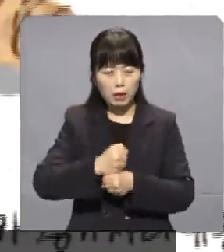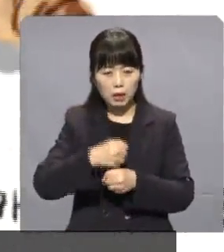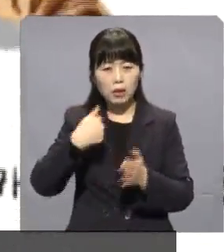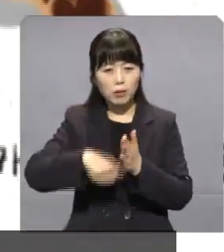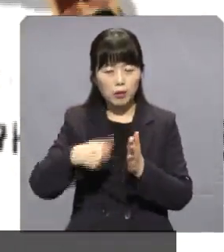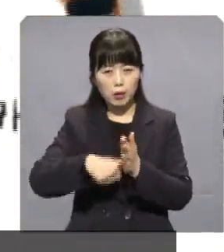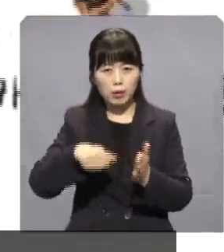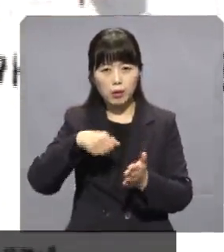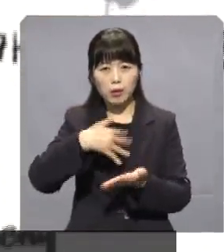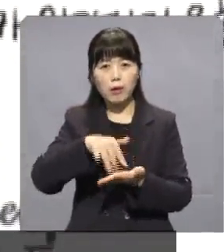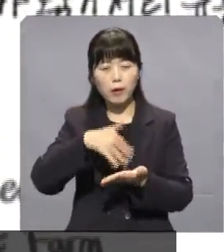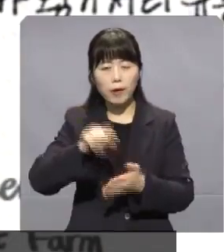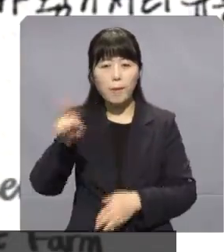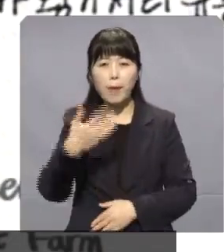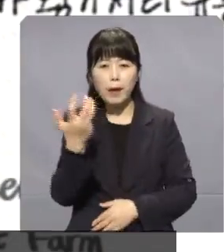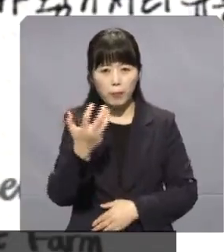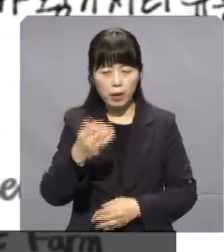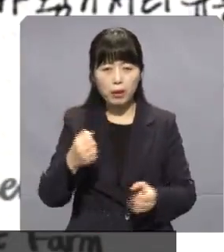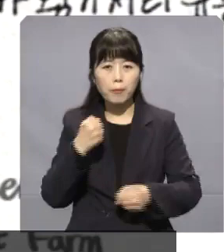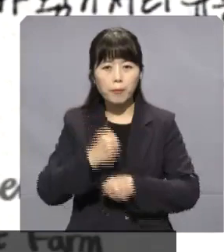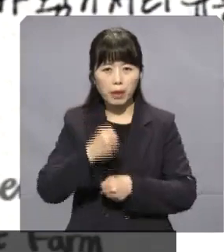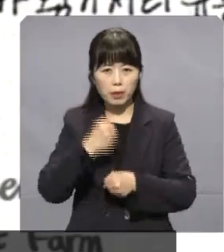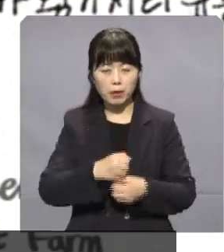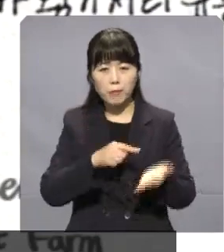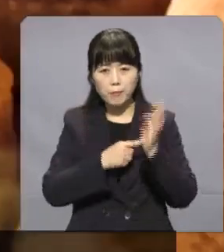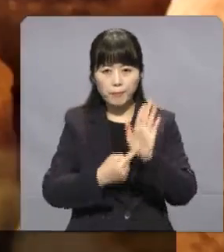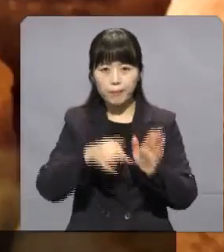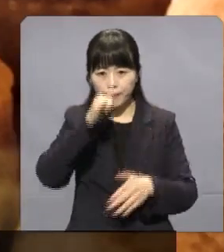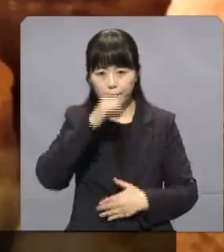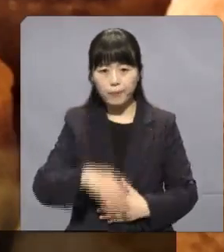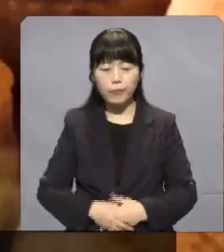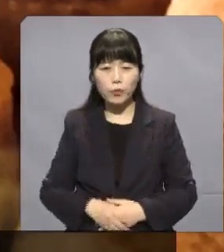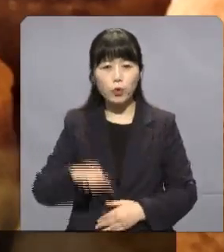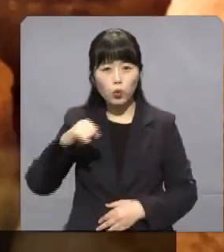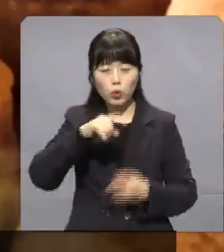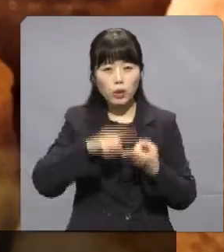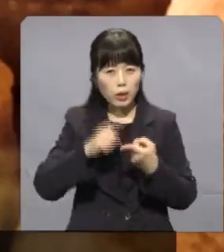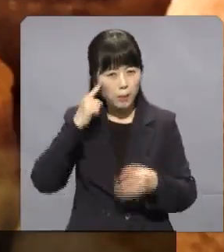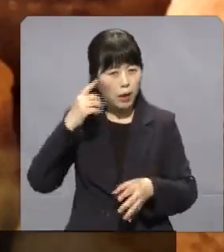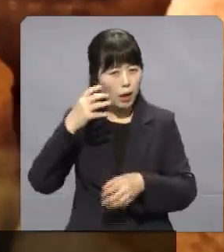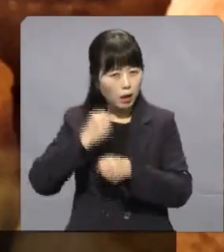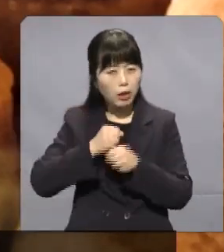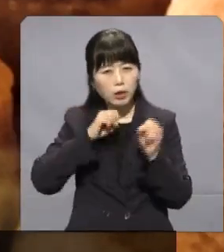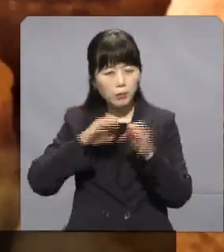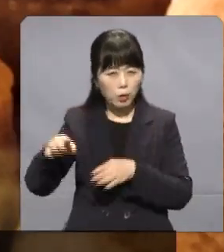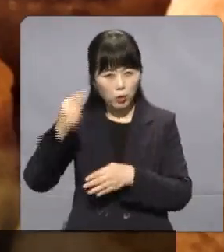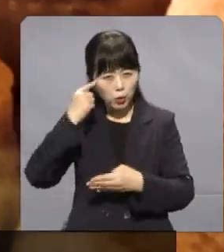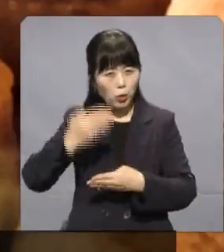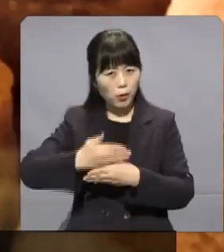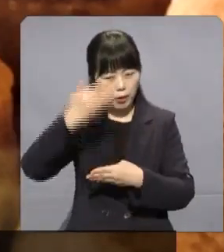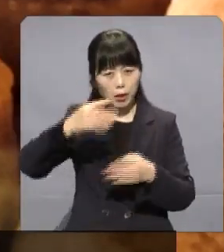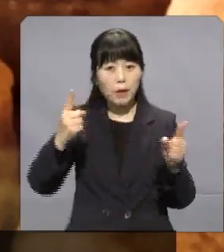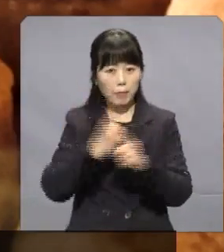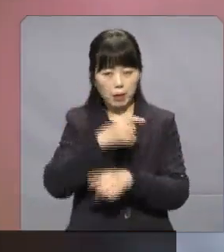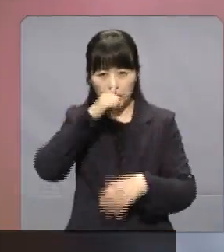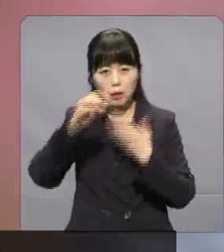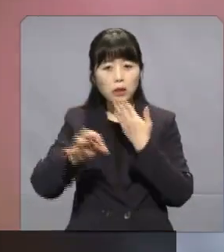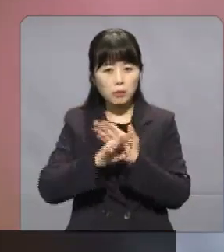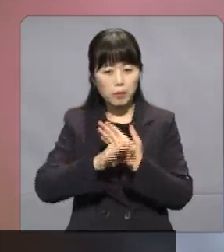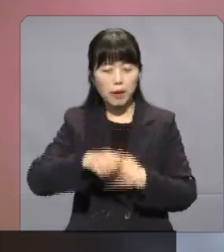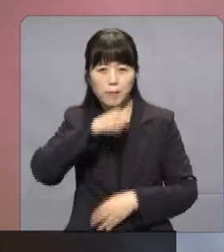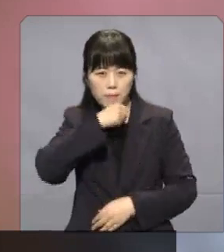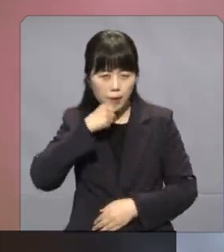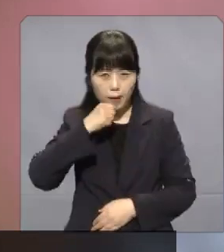가공제품도 180종 이상 개발돼 출시됐습니다. 곤충에 대한 편견을 버리고 선입견을 바꾼다면